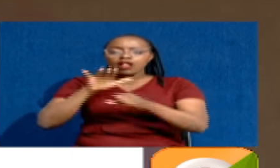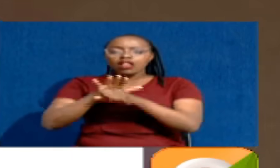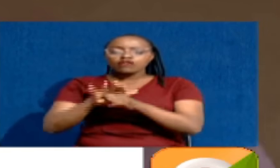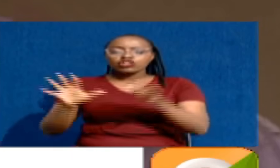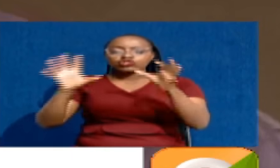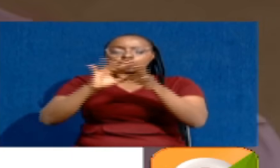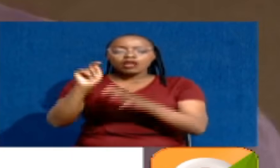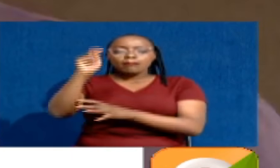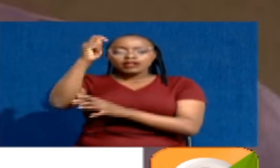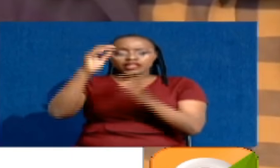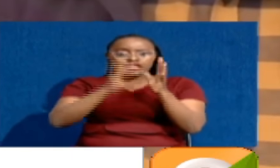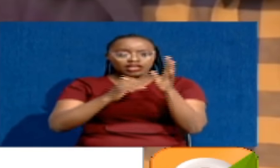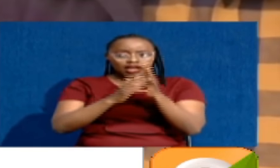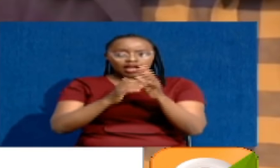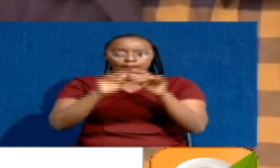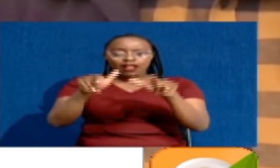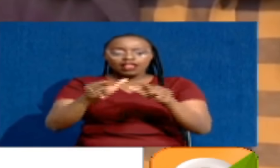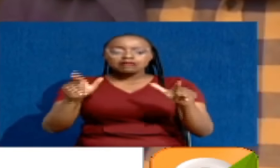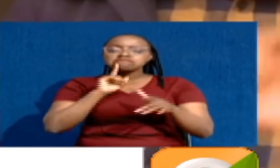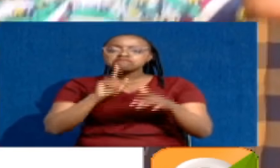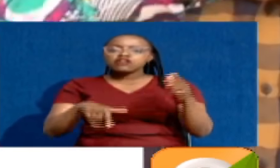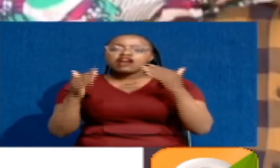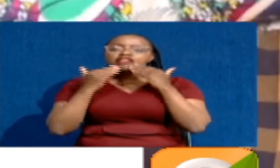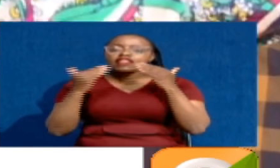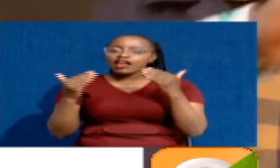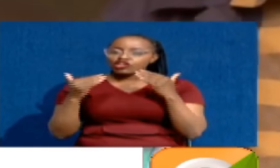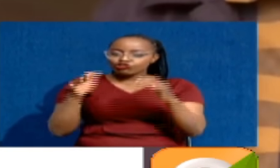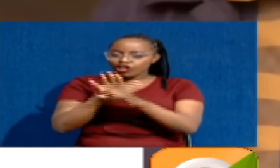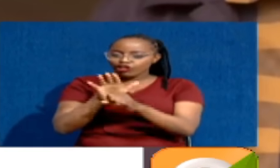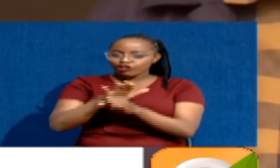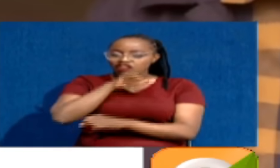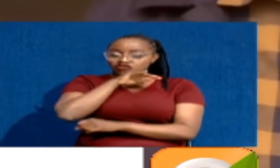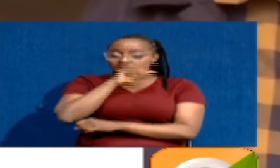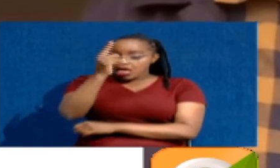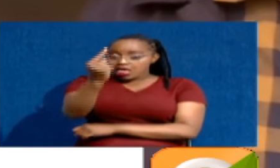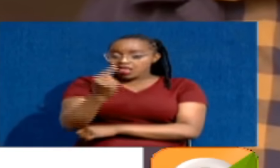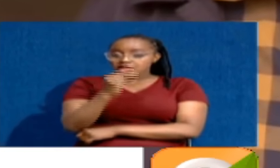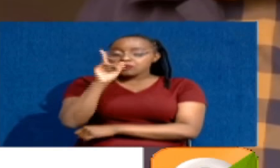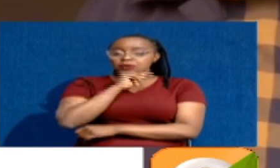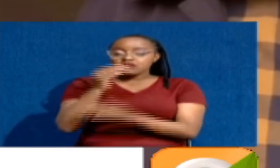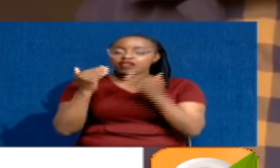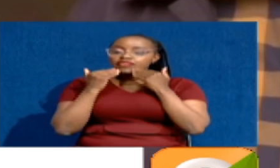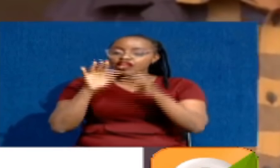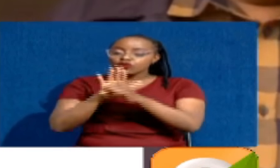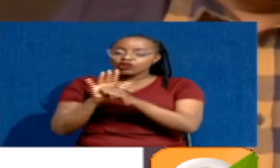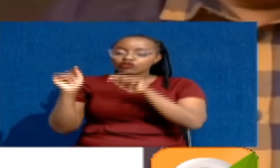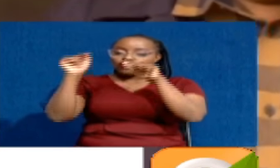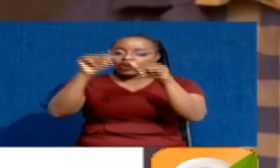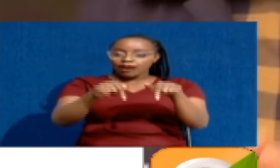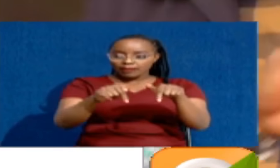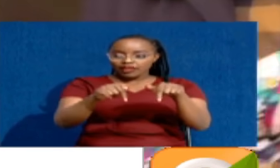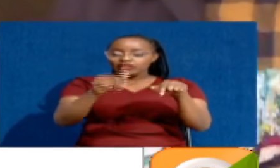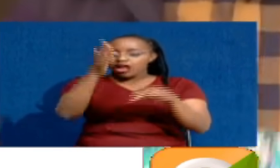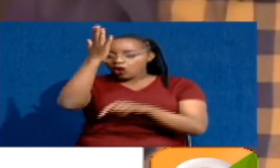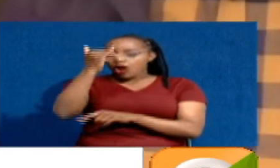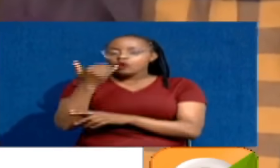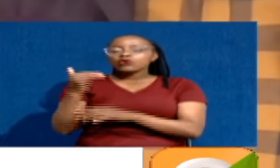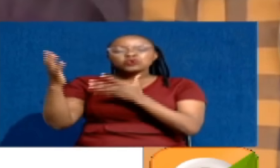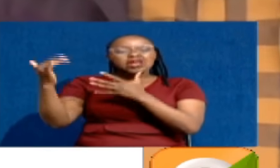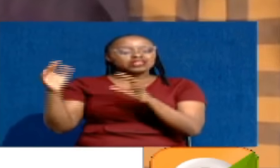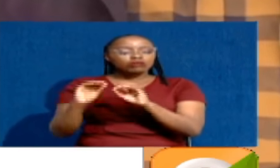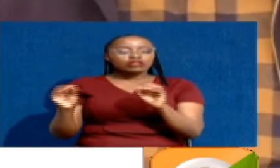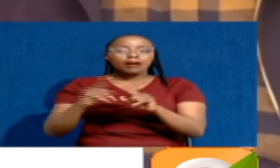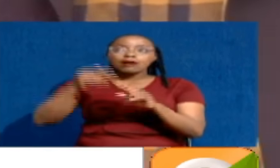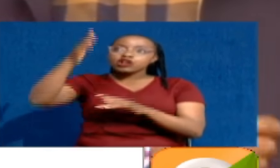president in Ukambani. Nataka niseme sana ndugu Raila mwenyewe amekuja na kushukuru kwa kufika. Tulikuwa tukutarajii lakini